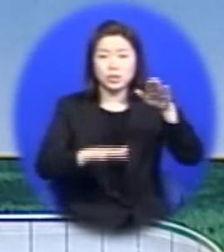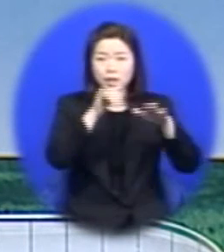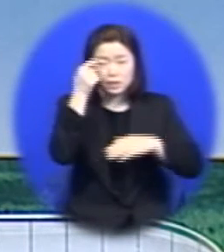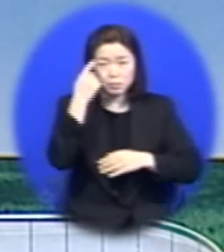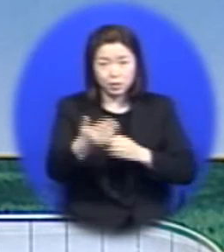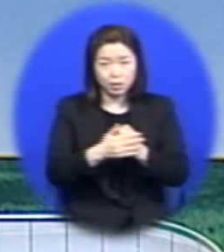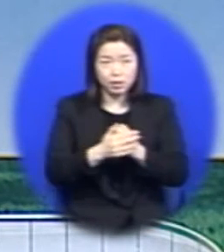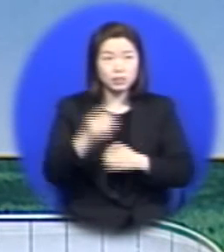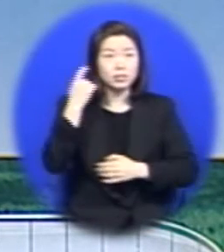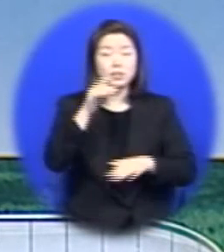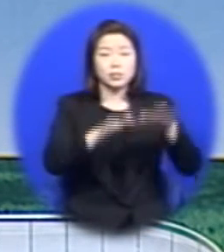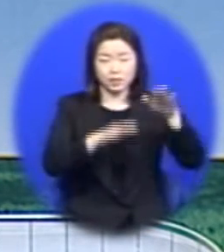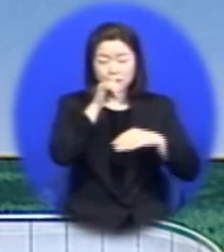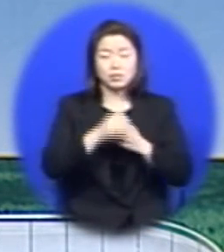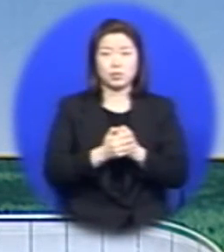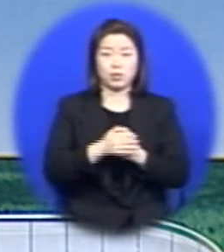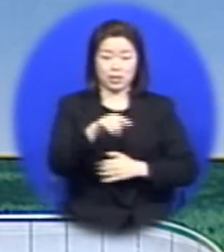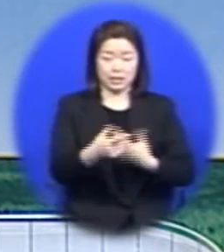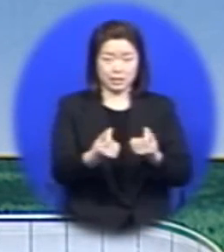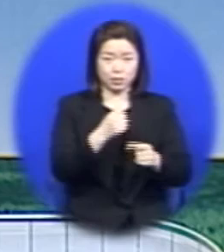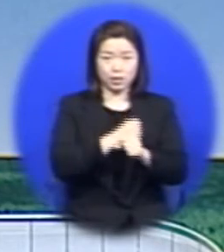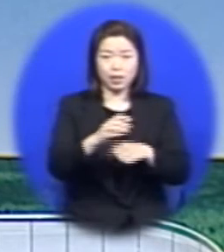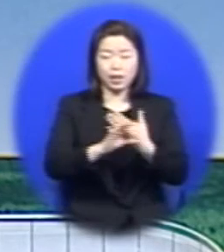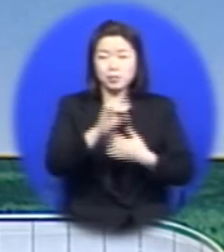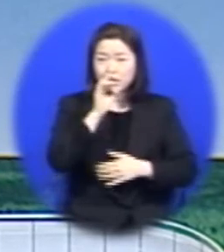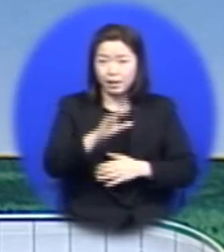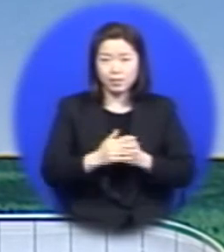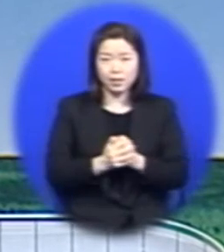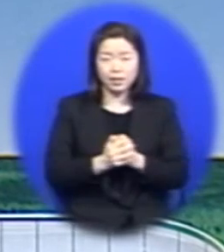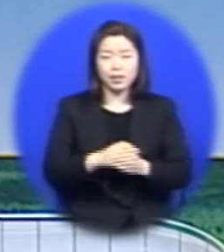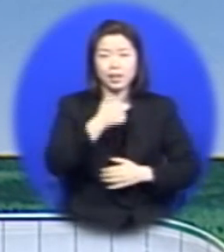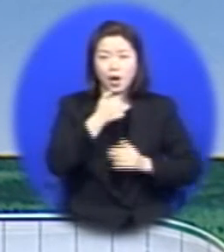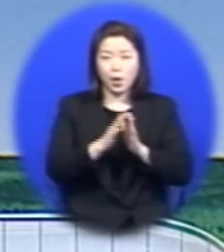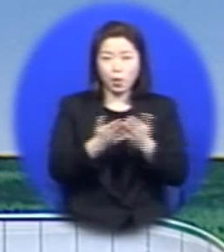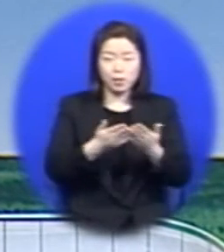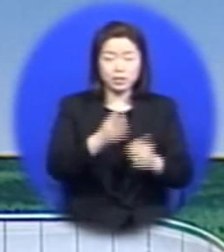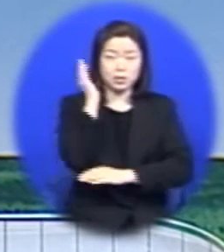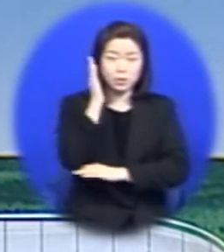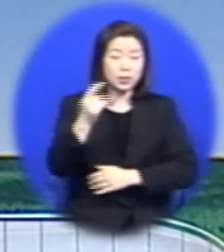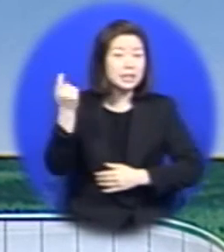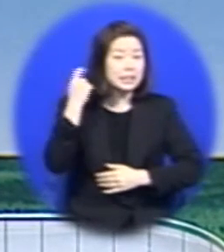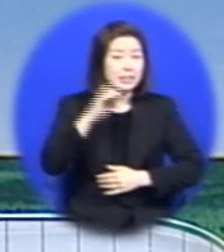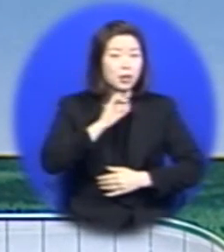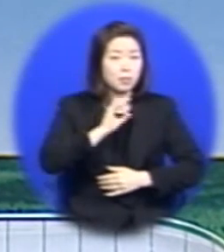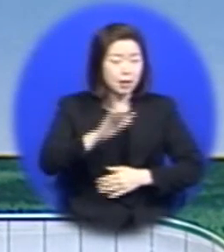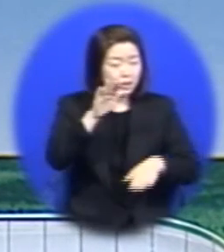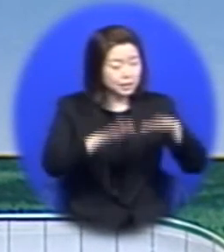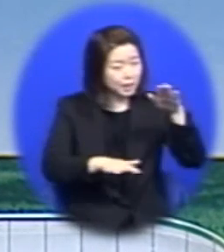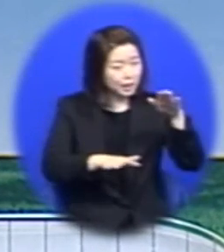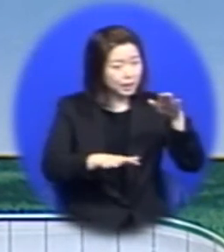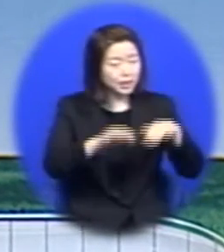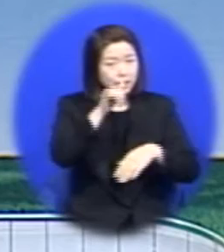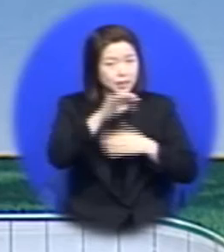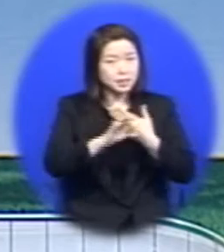들은 것 차이가 있는 거죠. 이렇게 하면 안 되잖아요. 그죠? 로마서 설교를 들었다는 것만 차이가 나면은